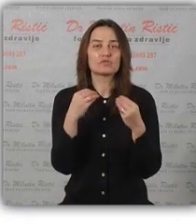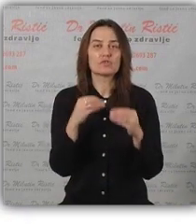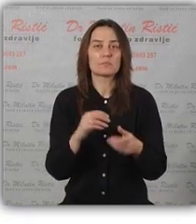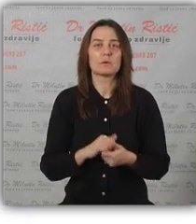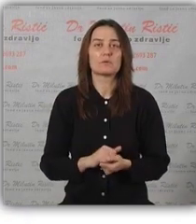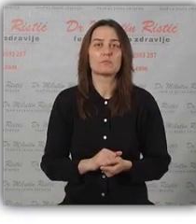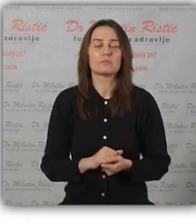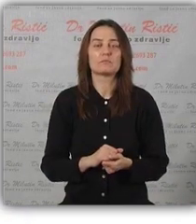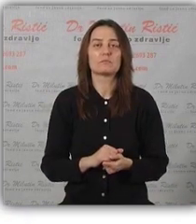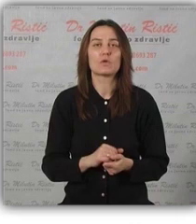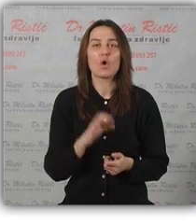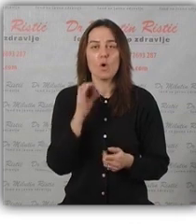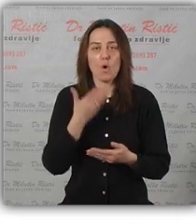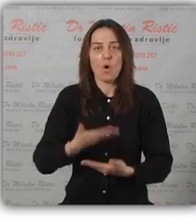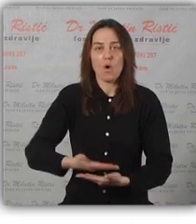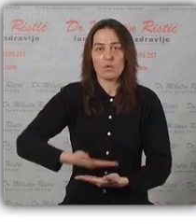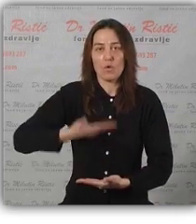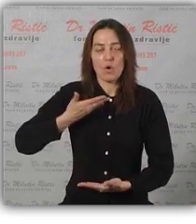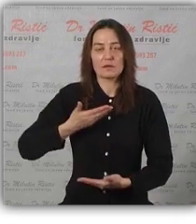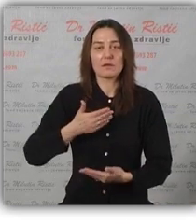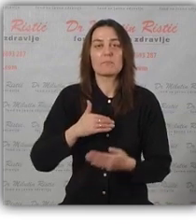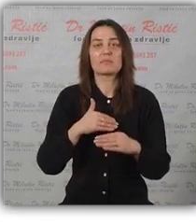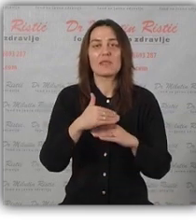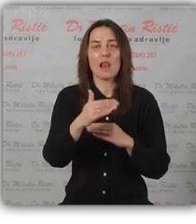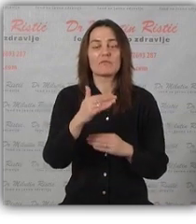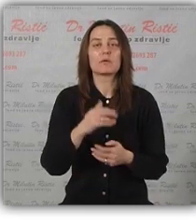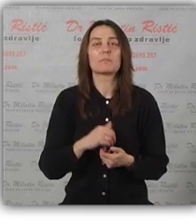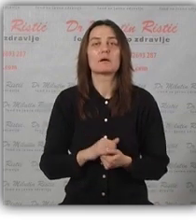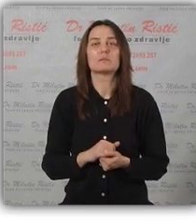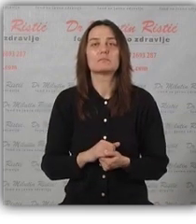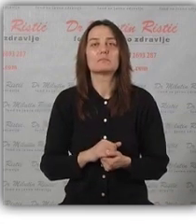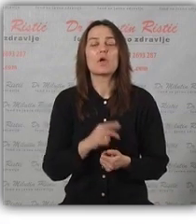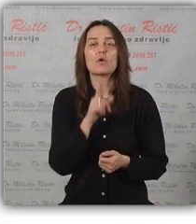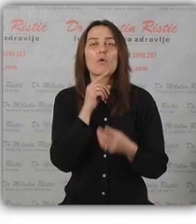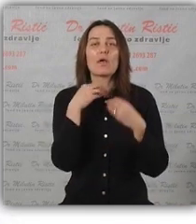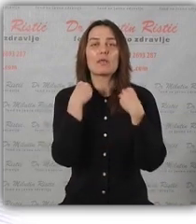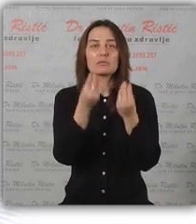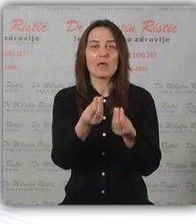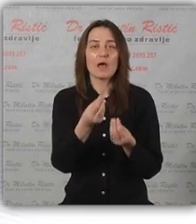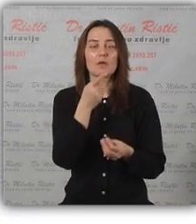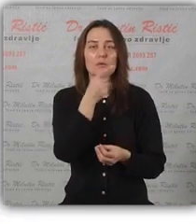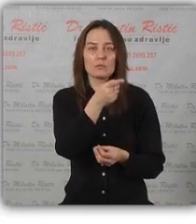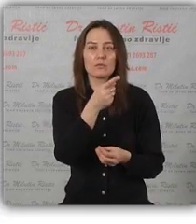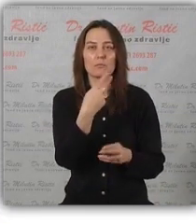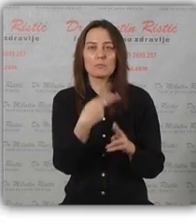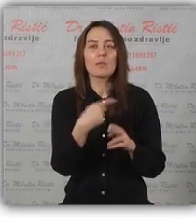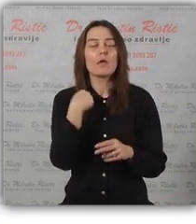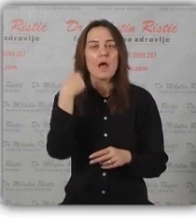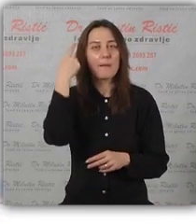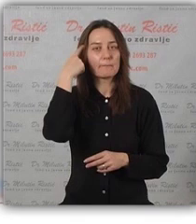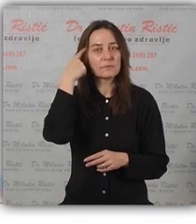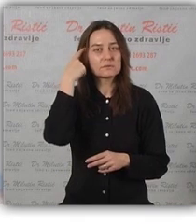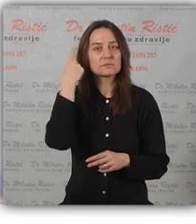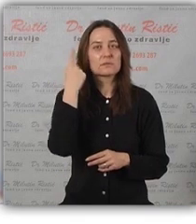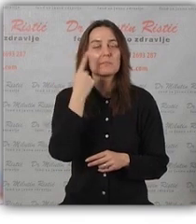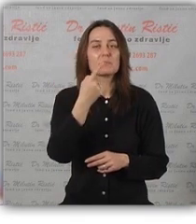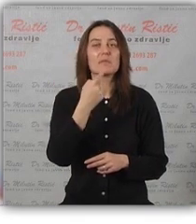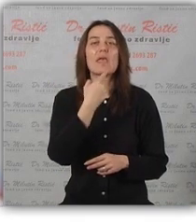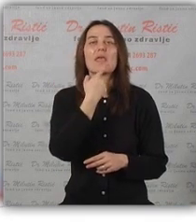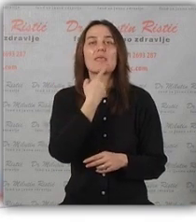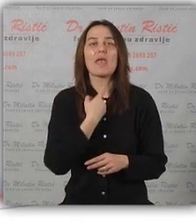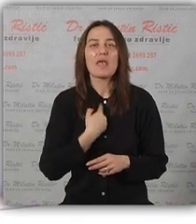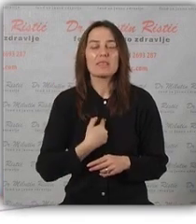Kad pričamo o gornjim delovima digestivnog trakta koji daju melenu, tu pre svega mislim